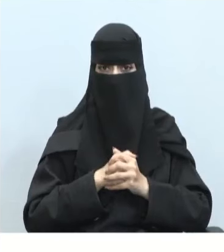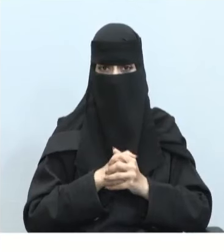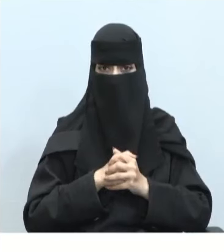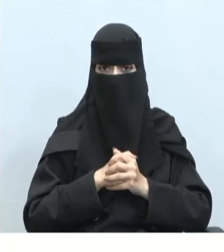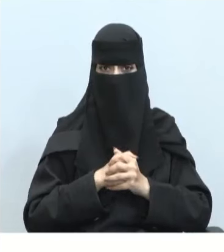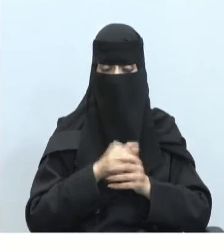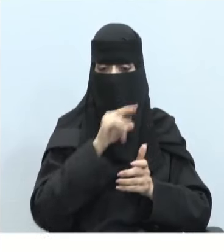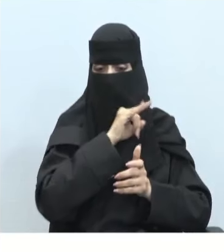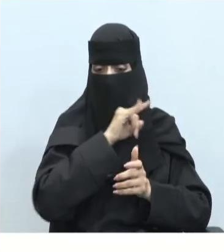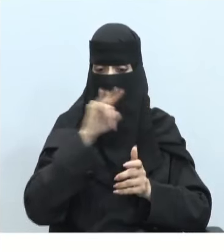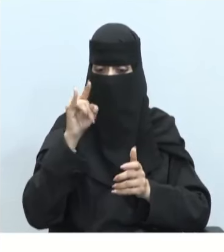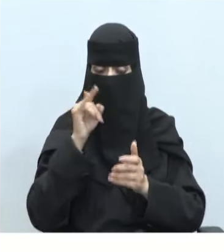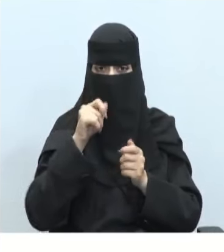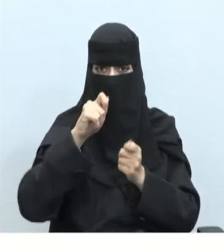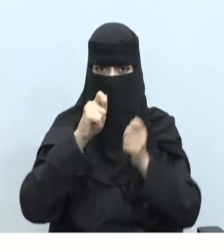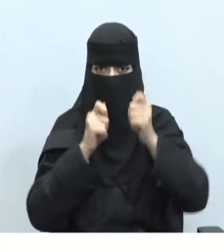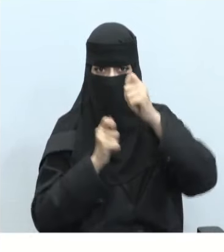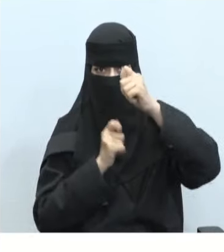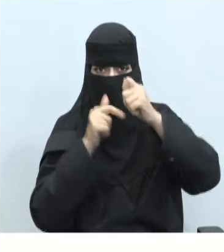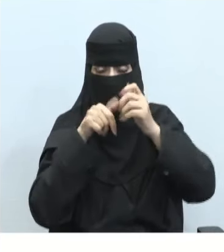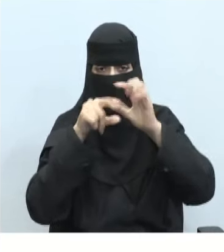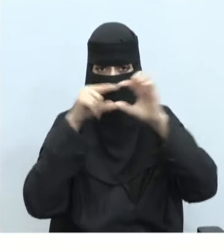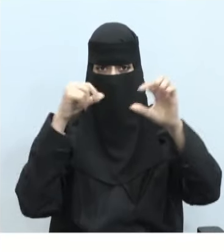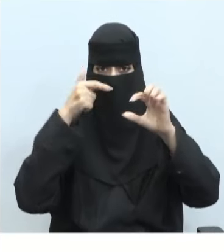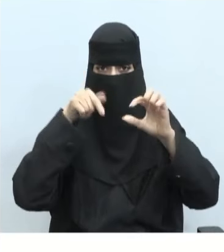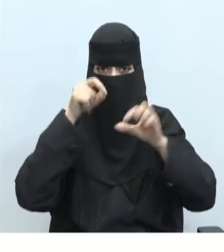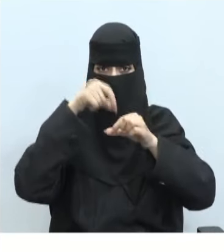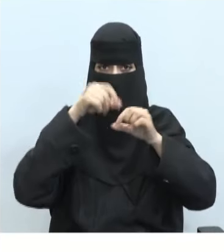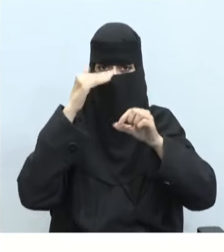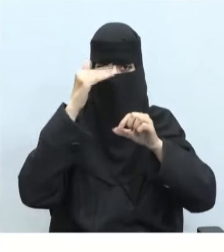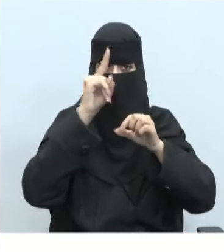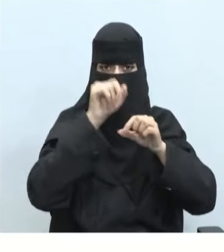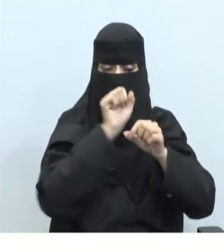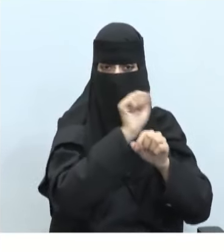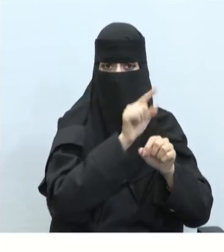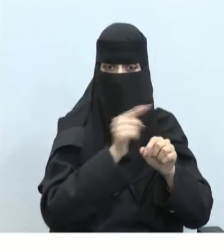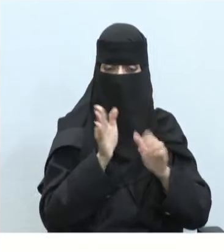يلي يستحيل تغيير اتجاه النص في خليه